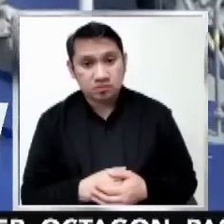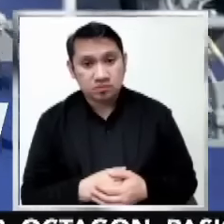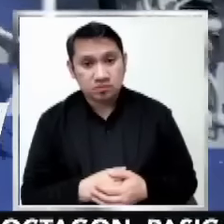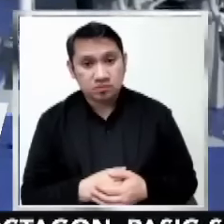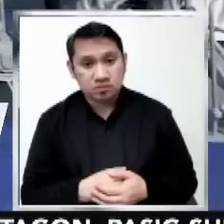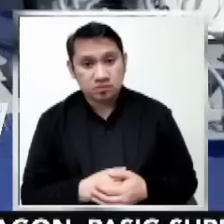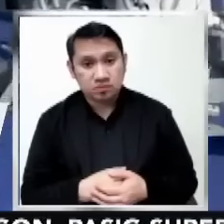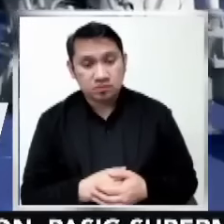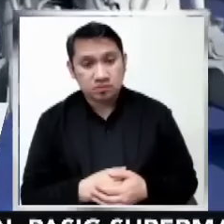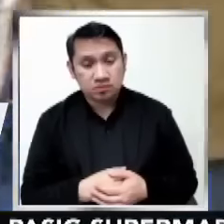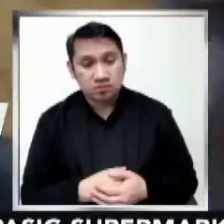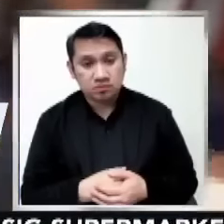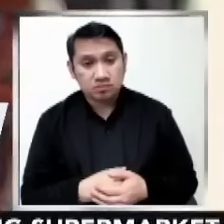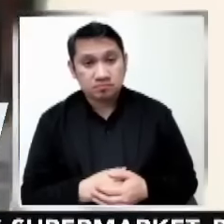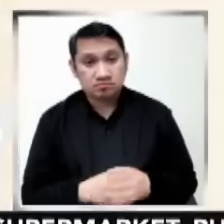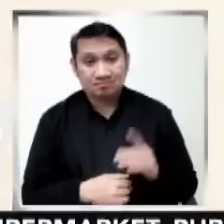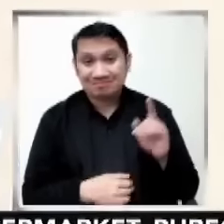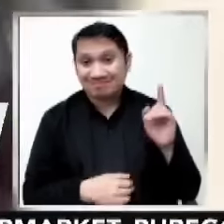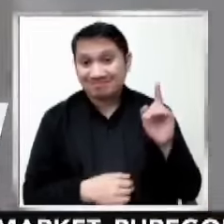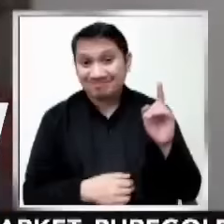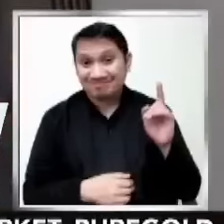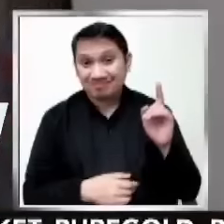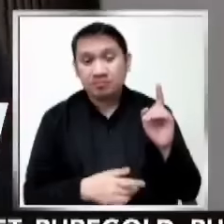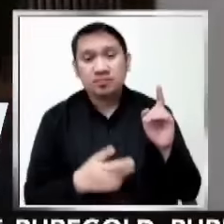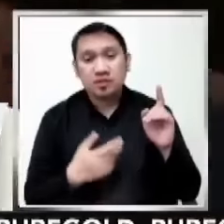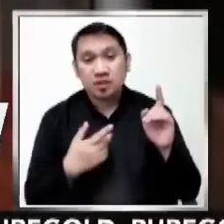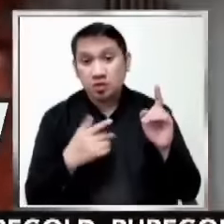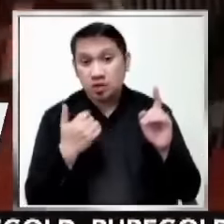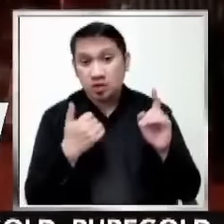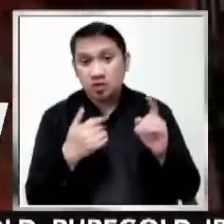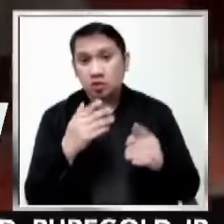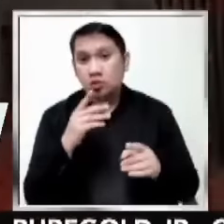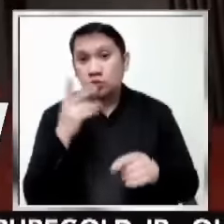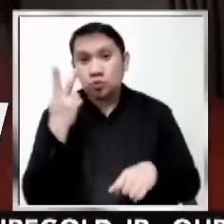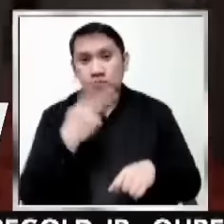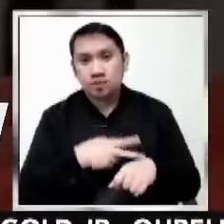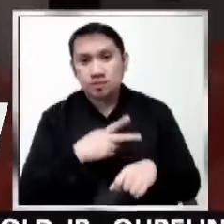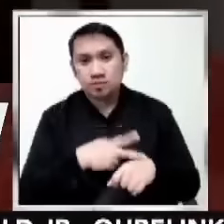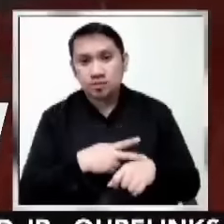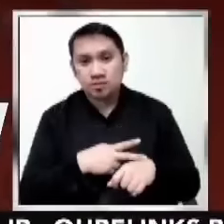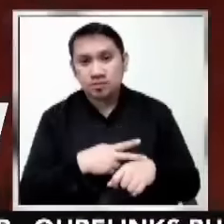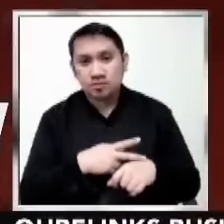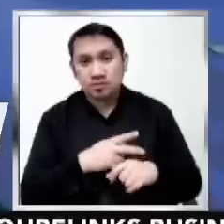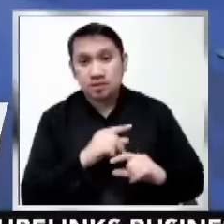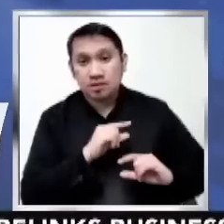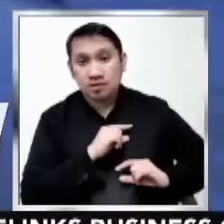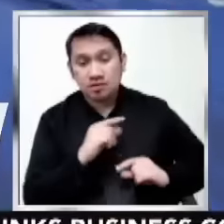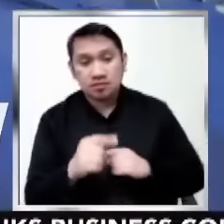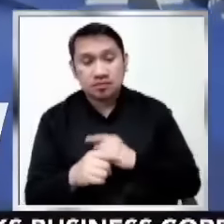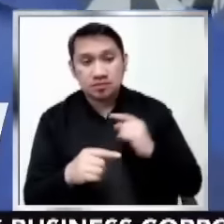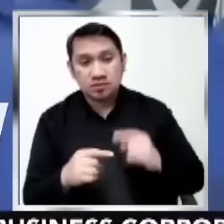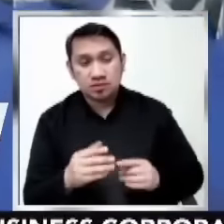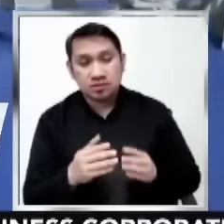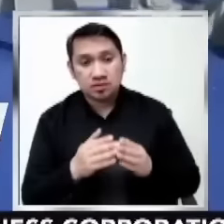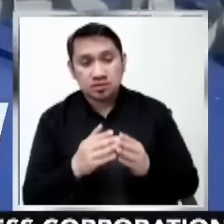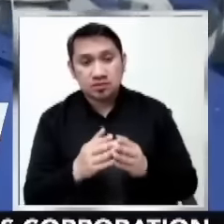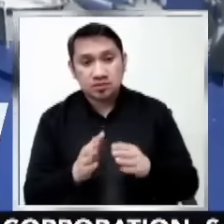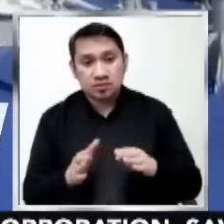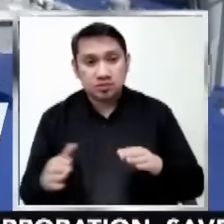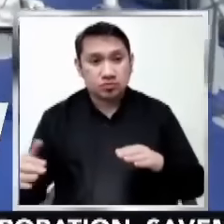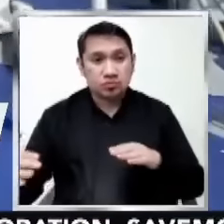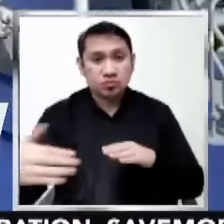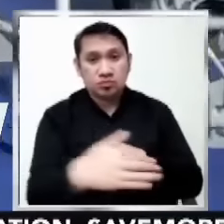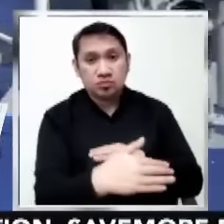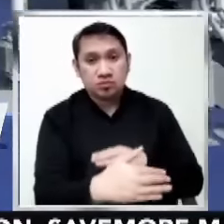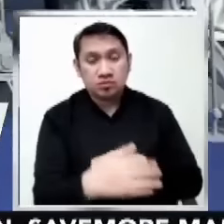Ang BRP sindangan, mga dalawang beses hinarang bigla ng China Coast Guard. Kinatpo tayo na alam natin labag po yan